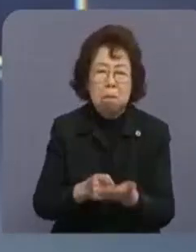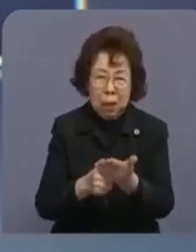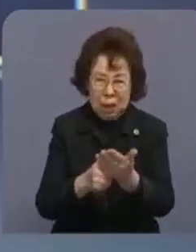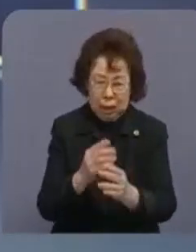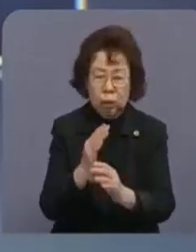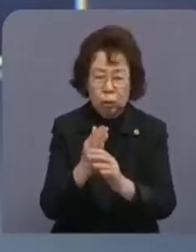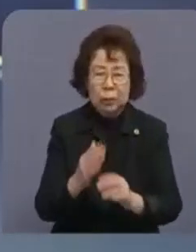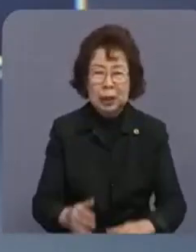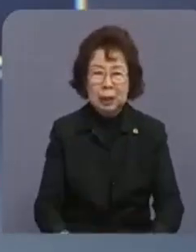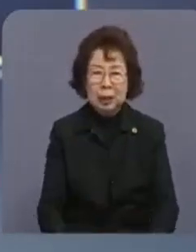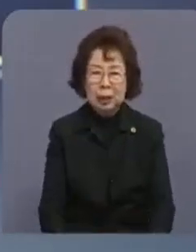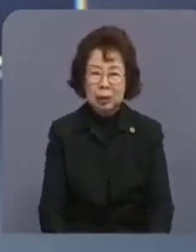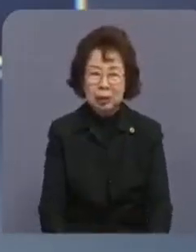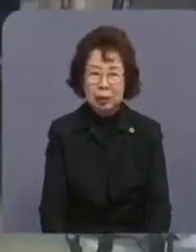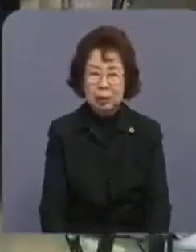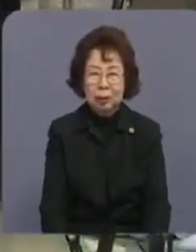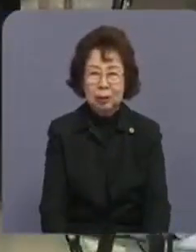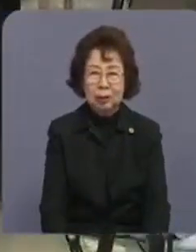보도입니다